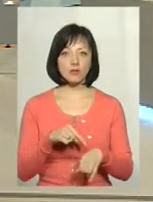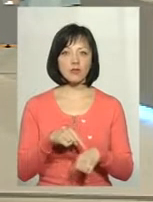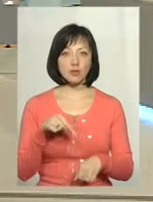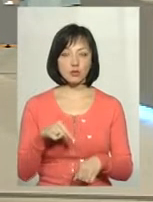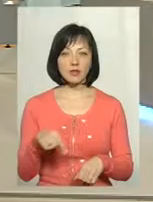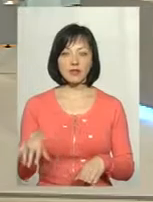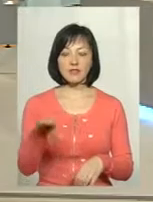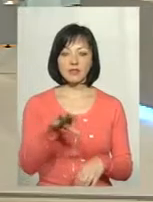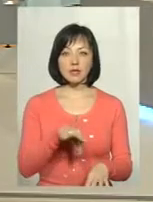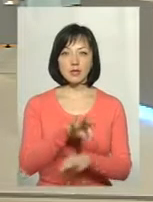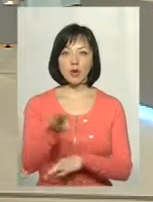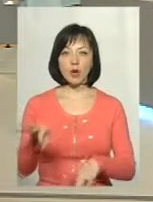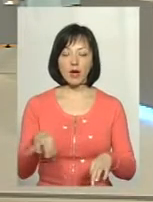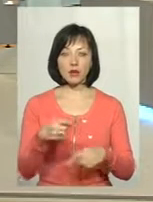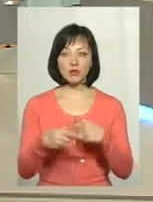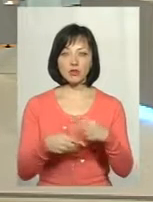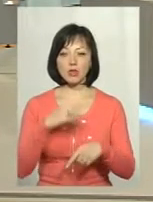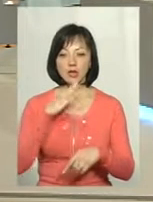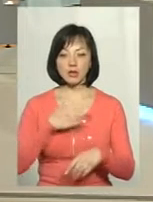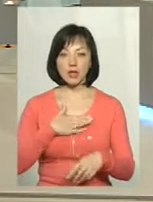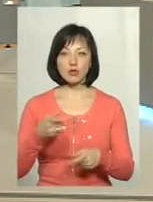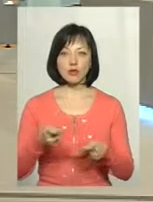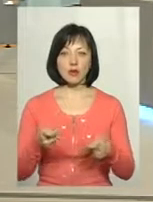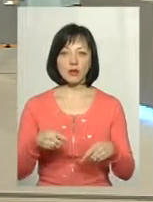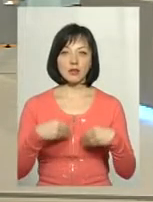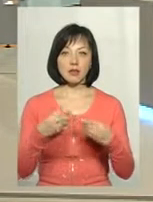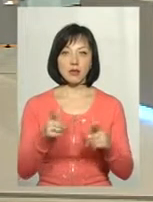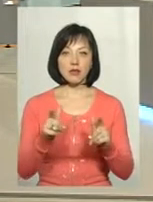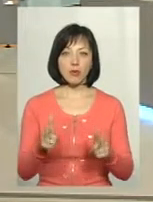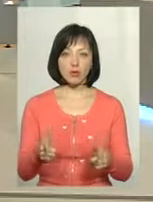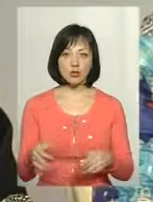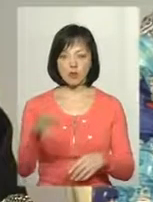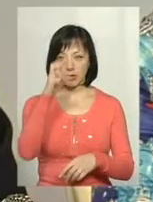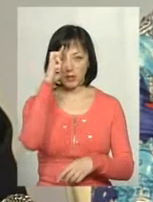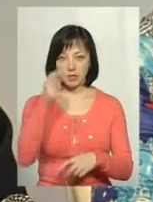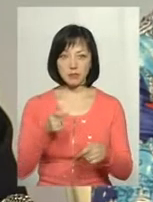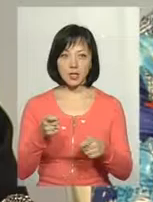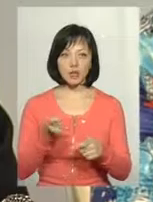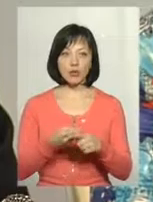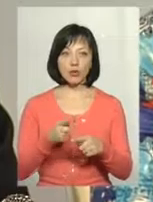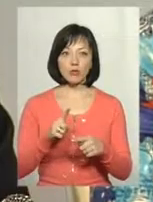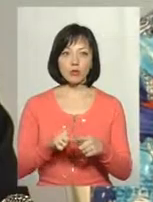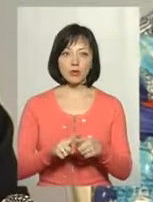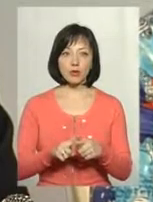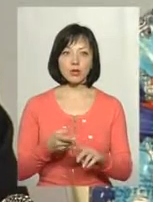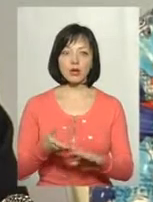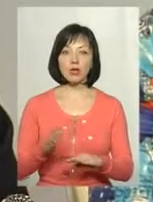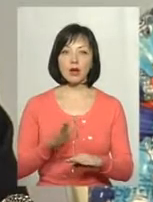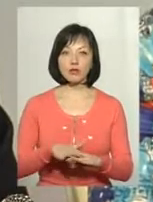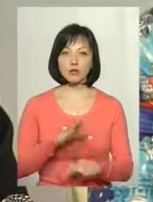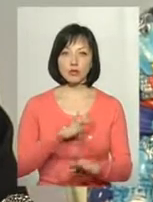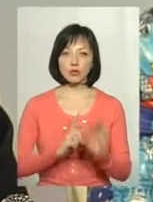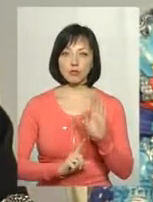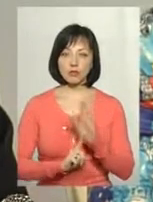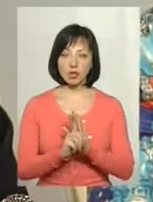тому що всі проекти проходили через наше управління, ми давали погодження від облдержадміністрації, тому ну, тяжко їм було